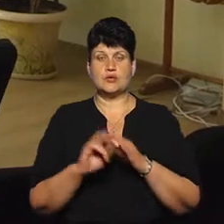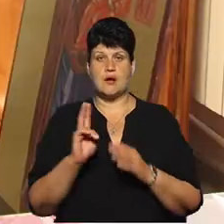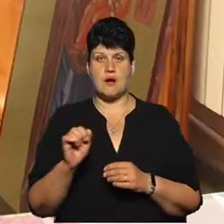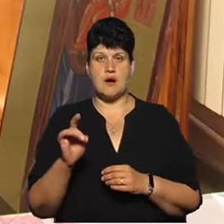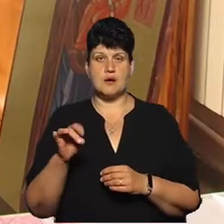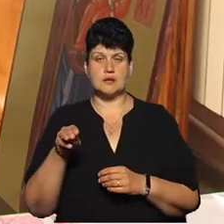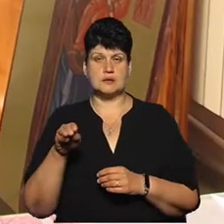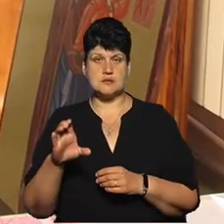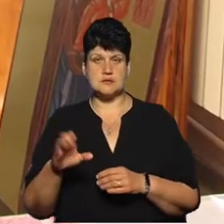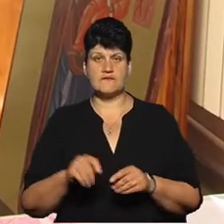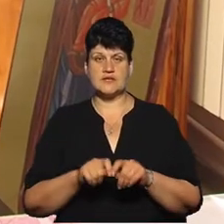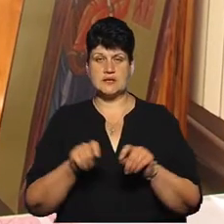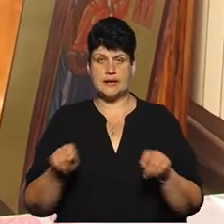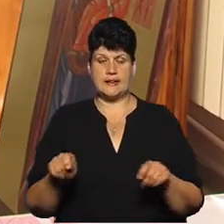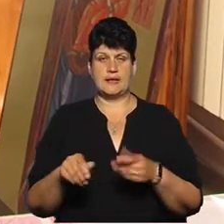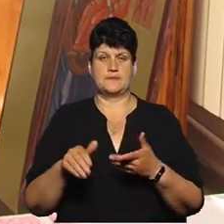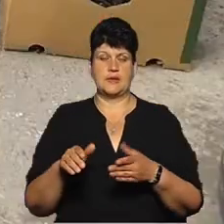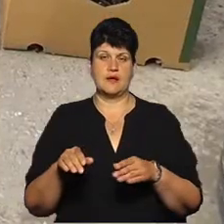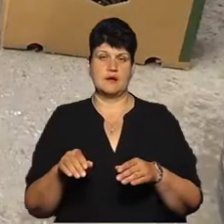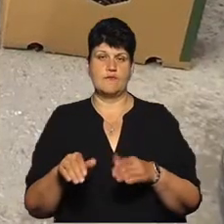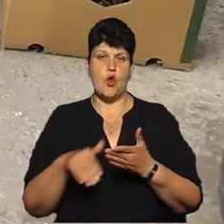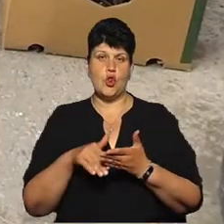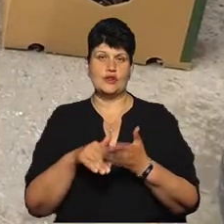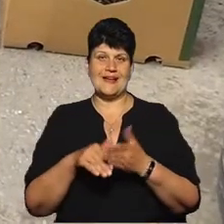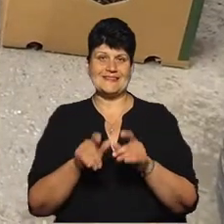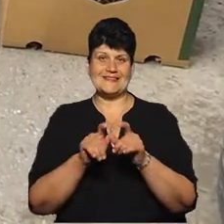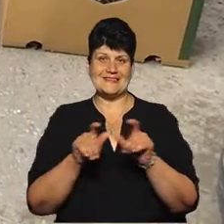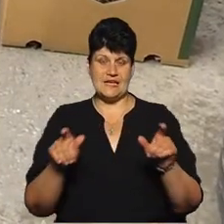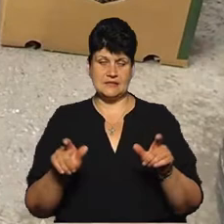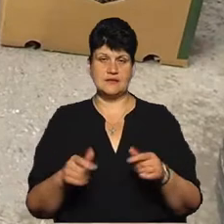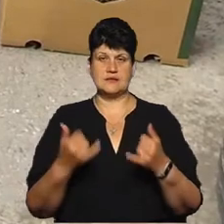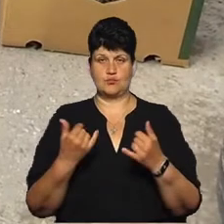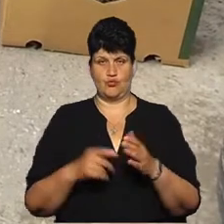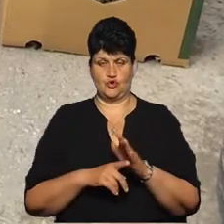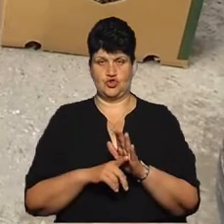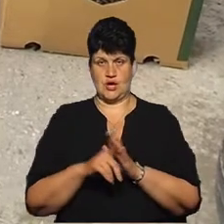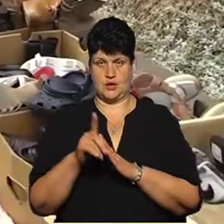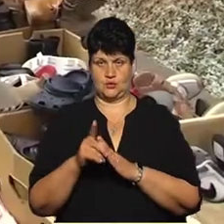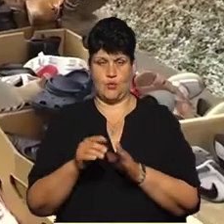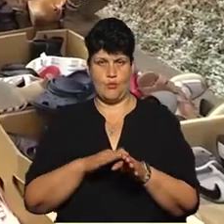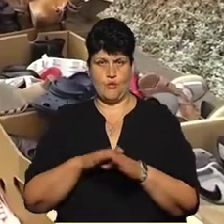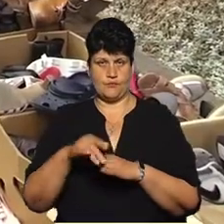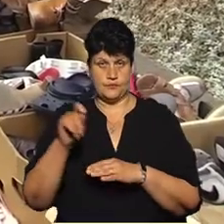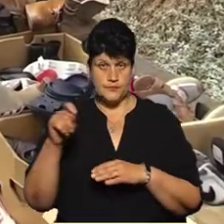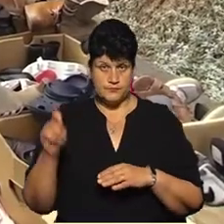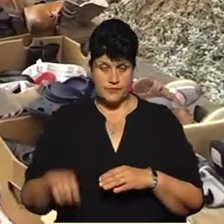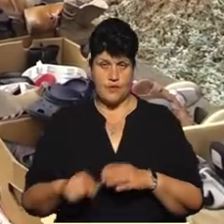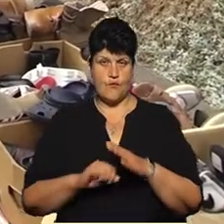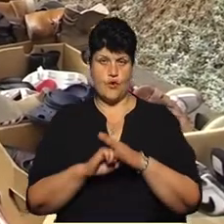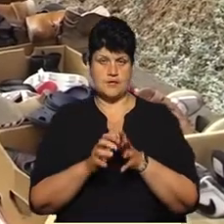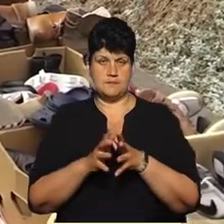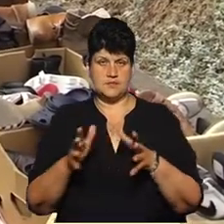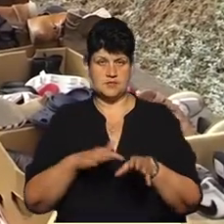центр. Координаторка такого центру Аліна Муц каже, з початком повномасштабного вторгнення у фонді реалізовують більше проєктів. Також